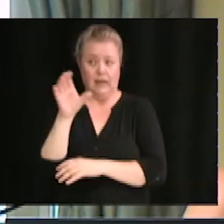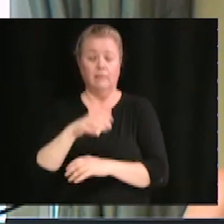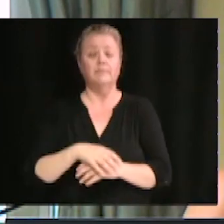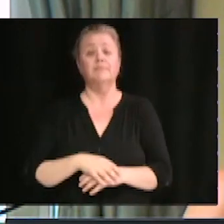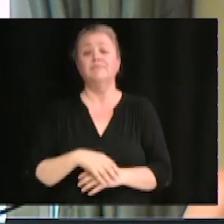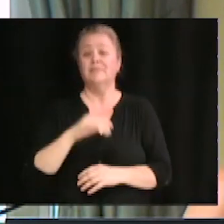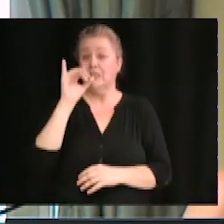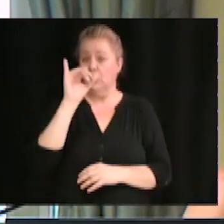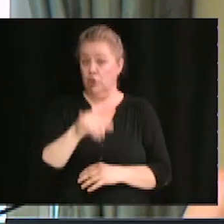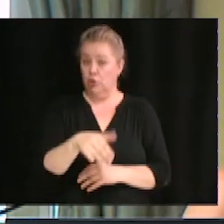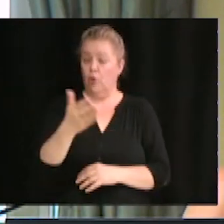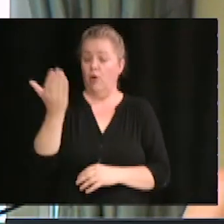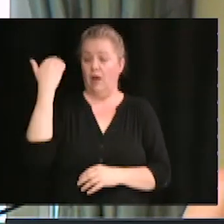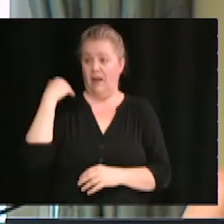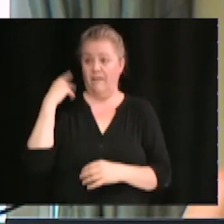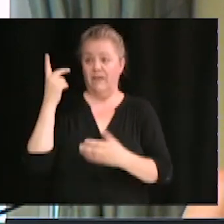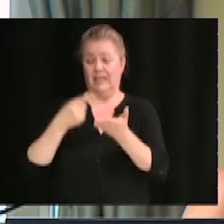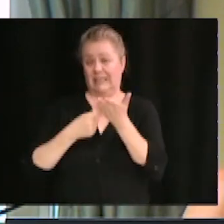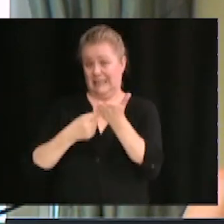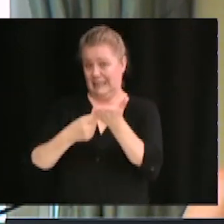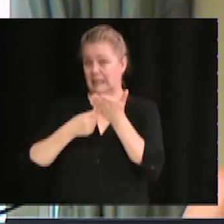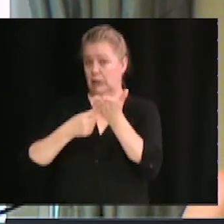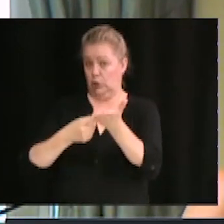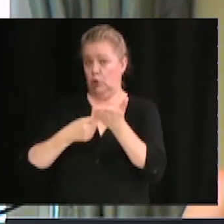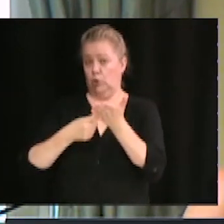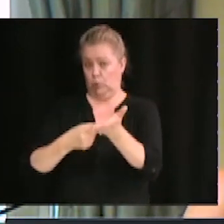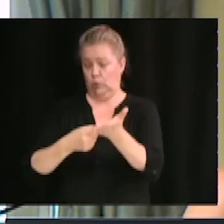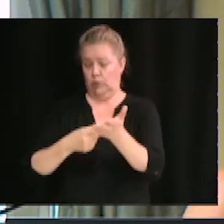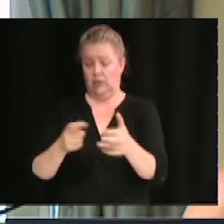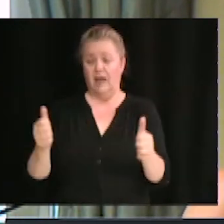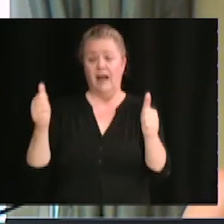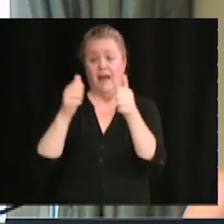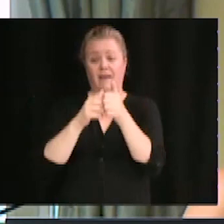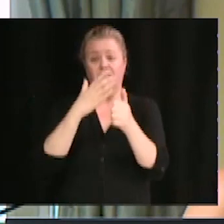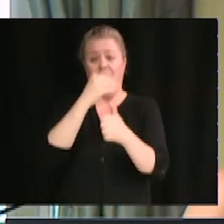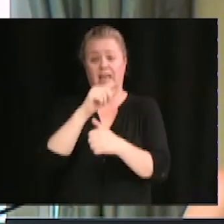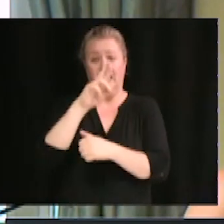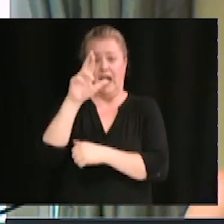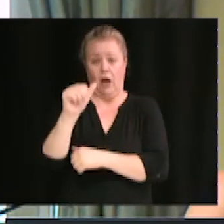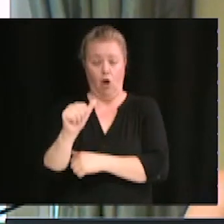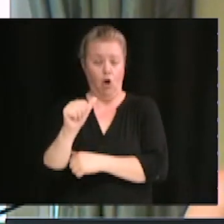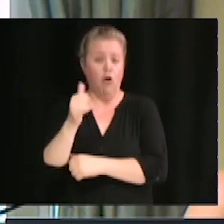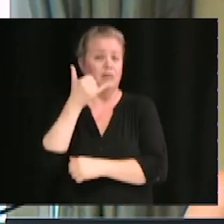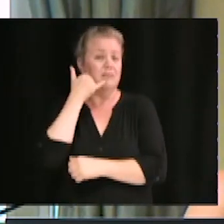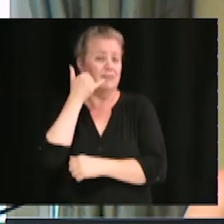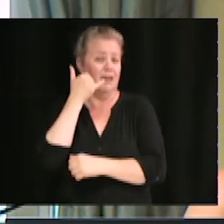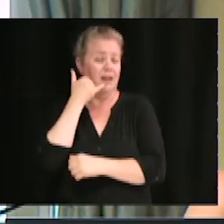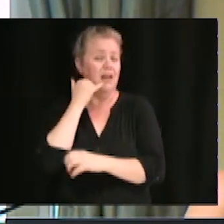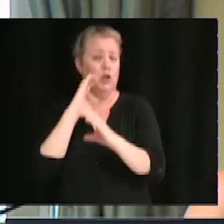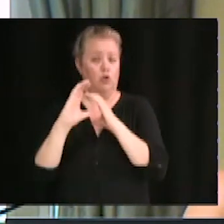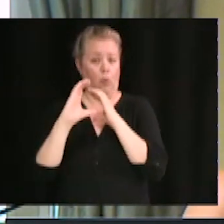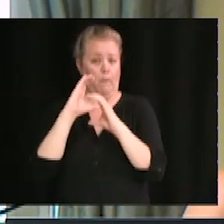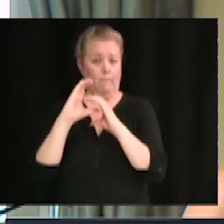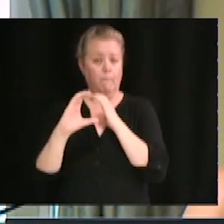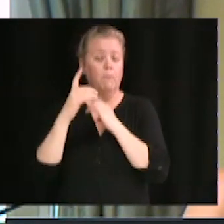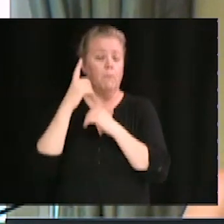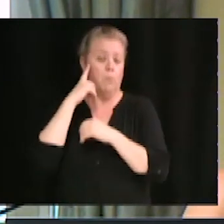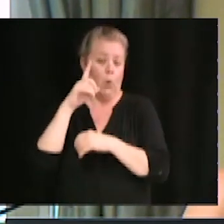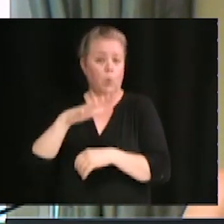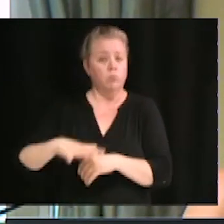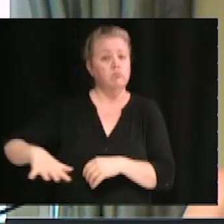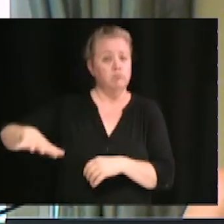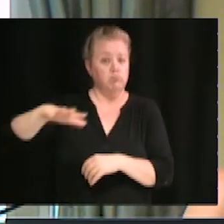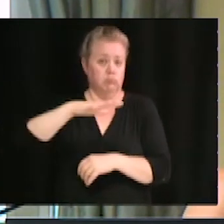avait été discuté dans l'offre d'achat avec Cara Télécom pour le site de l'Église des Saints-Martyres. Alors, c'est une entente de gestion de stationnement